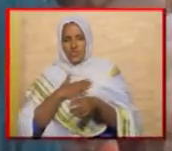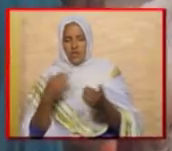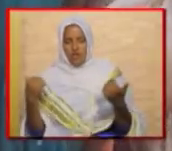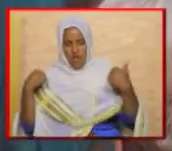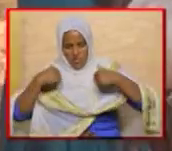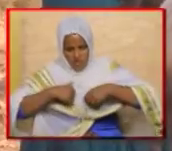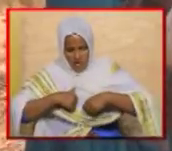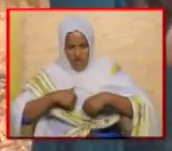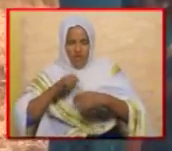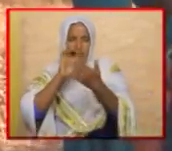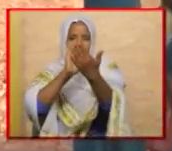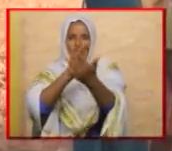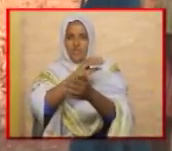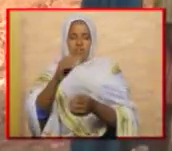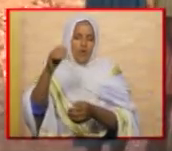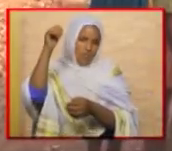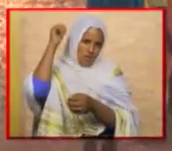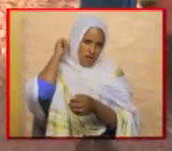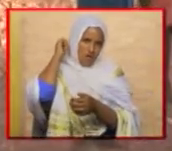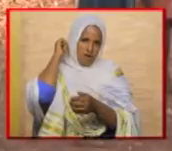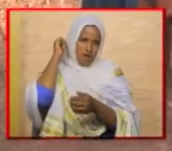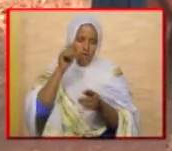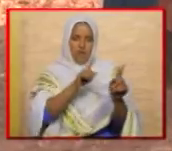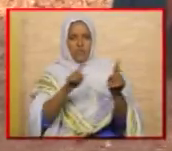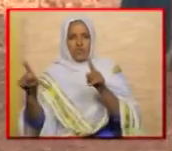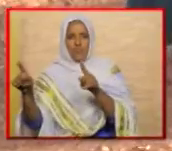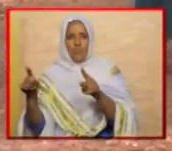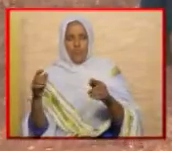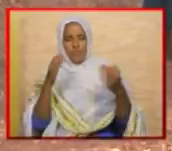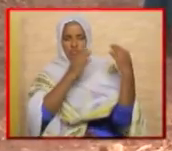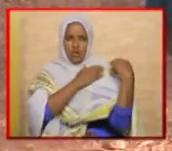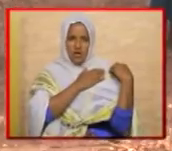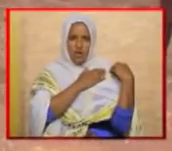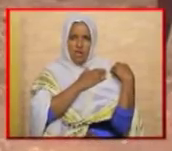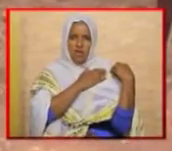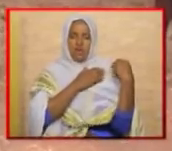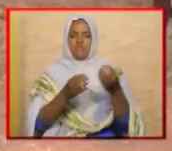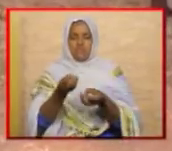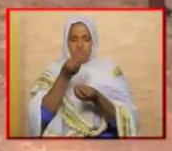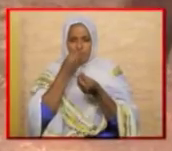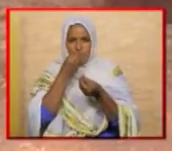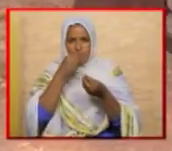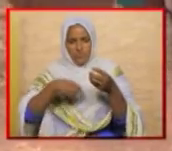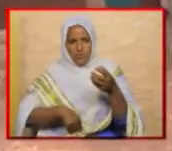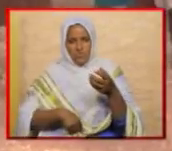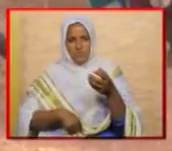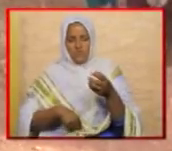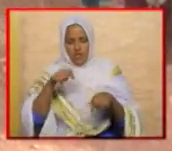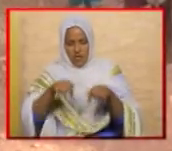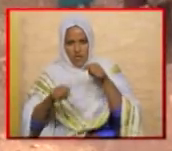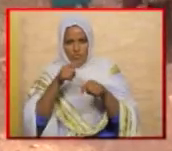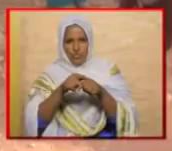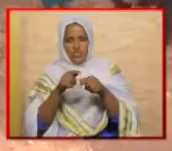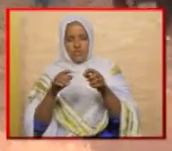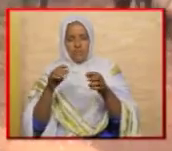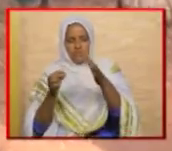ልጆቼን አዝዬ ከፊትና ኋላ ደግሞ በጫንቃዬ ለሆዳቸው መና